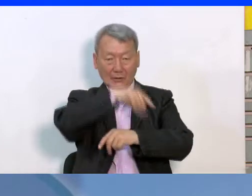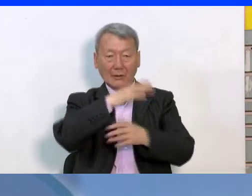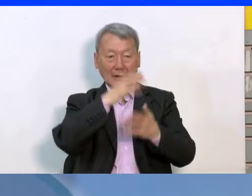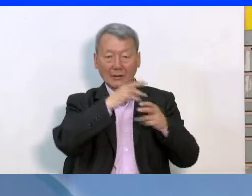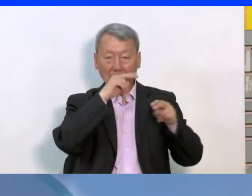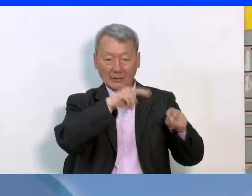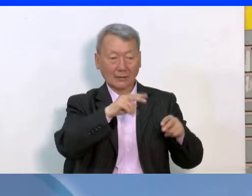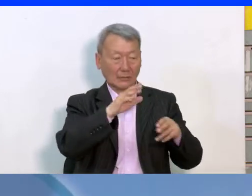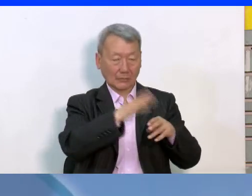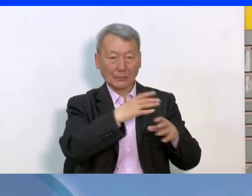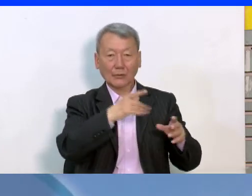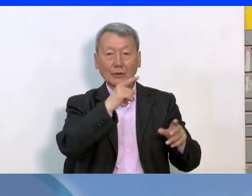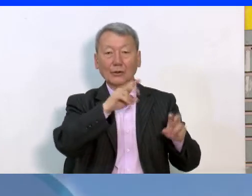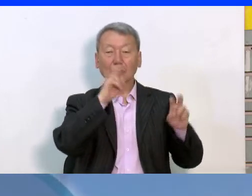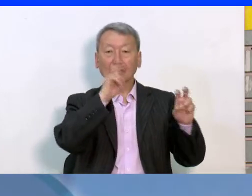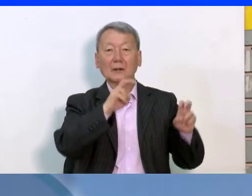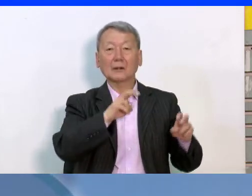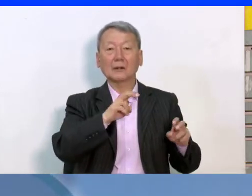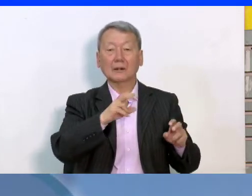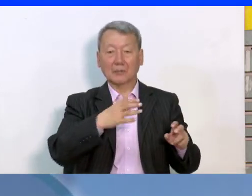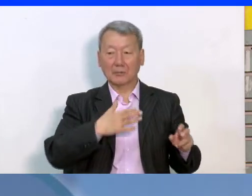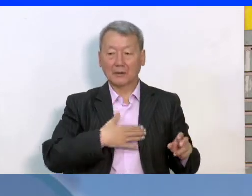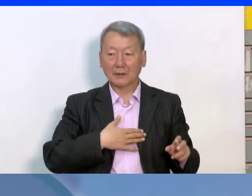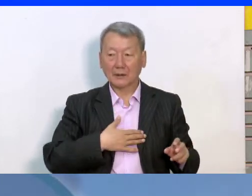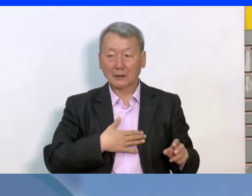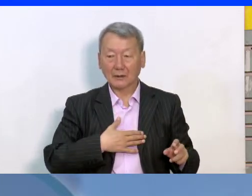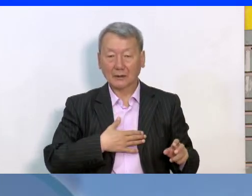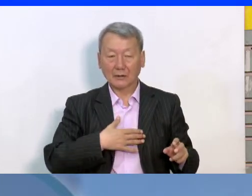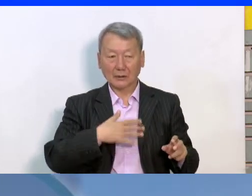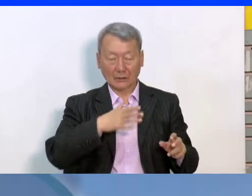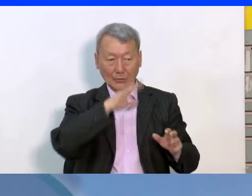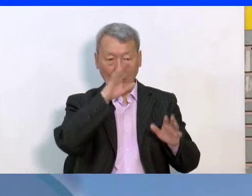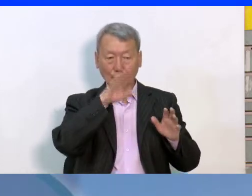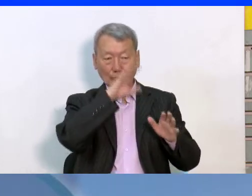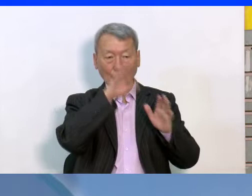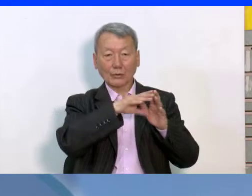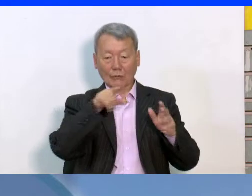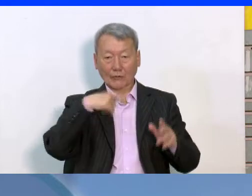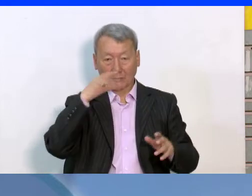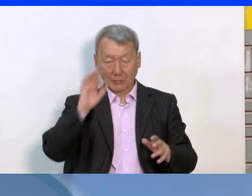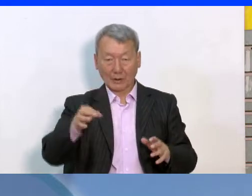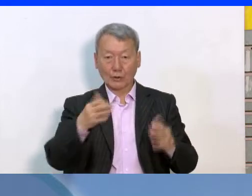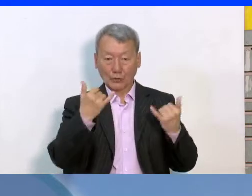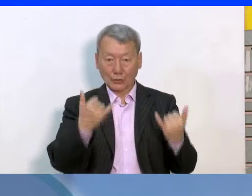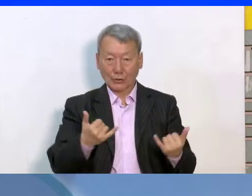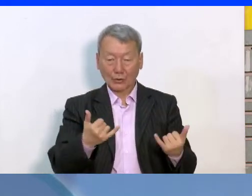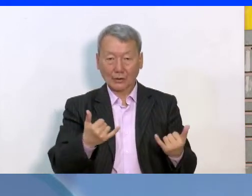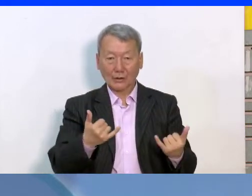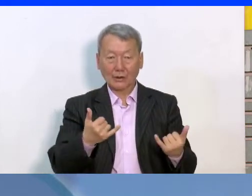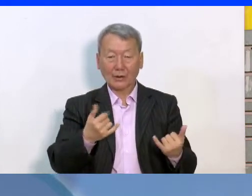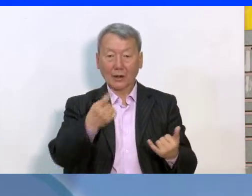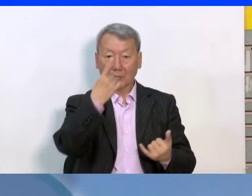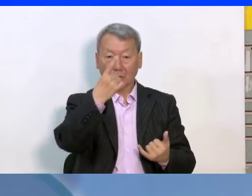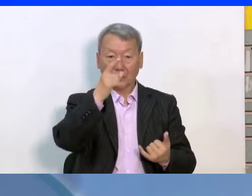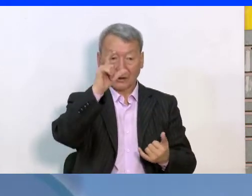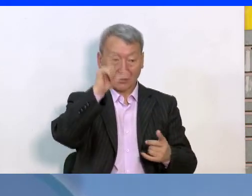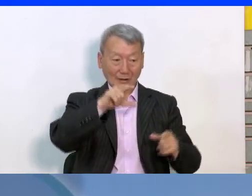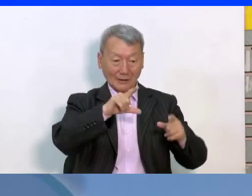менде бөлүнүшү жок. Ошондуктан биз аны көзөмөлгө алганбыз. Туура айтасыз, бүгүн жанагы бир